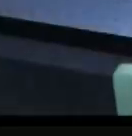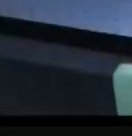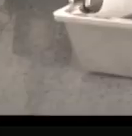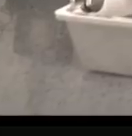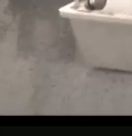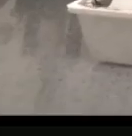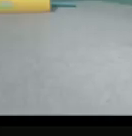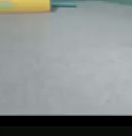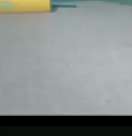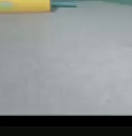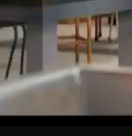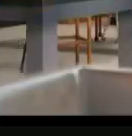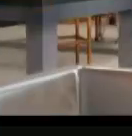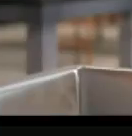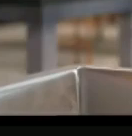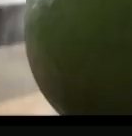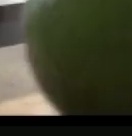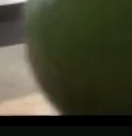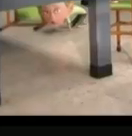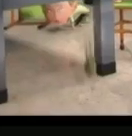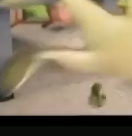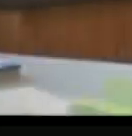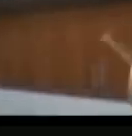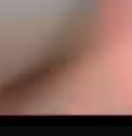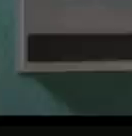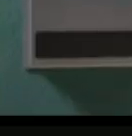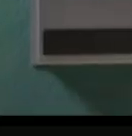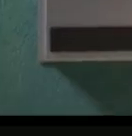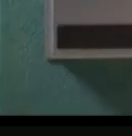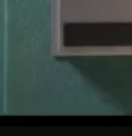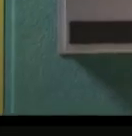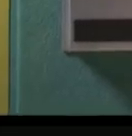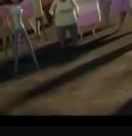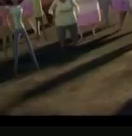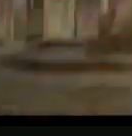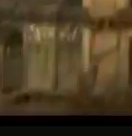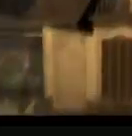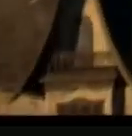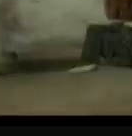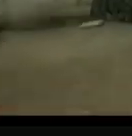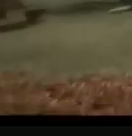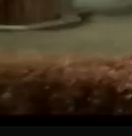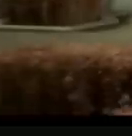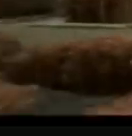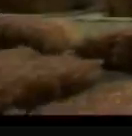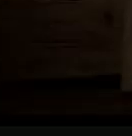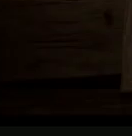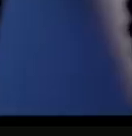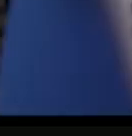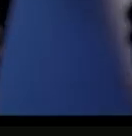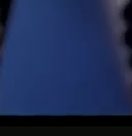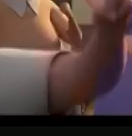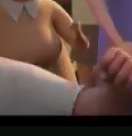пытаются прогнать из мрачного дома, зрители «Киномакса» узнают совсем скоро. Мультфильм выходит в широкий прокат, и киноцентр приглашает в